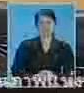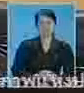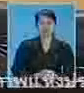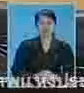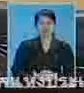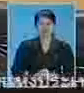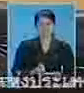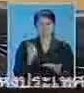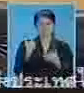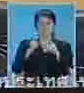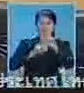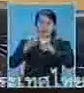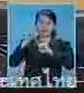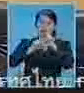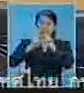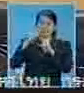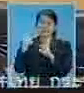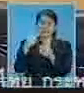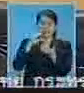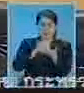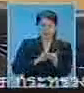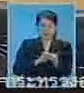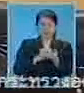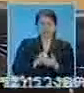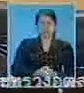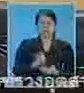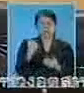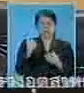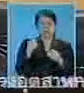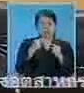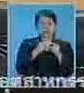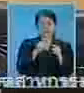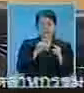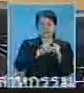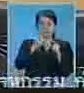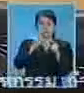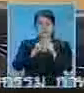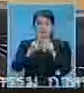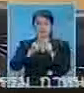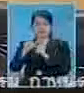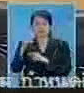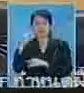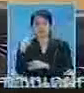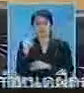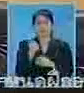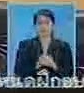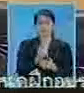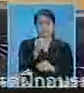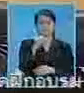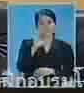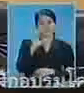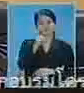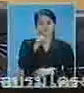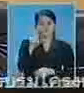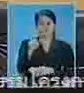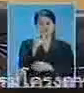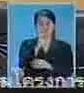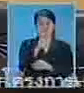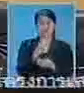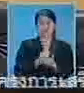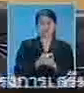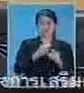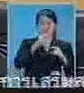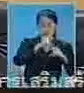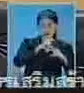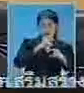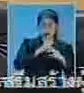โดยสถิติทุกๆงวดเนี่ยประมาณ 15% ของสลากทั้งหมดเนี่ยจะไม่สามารถ